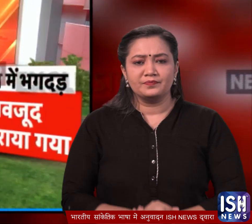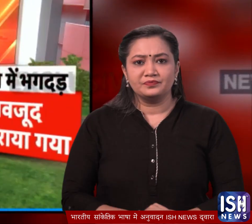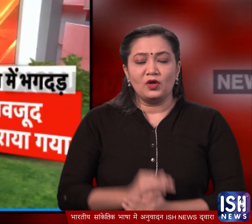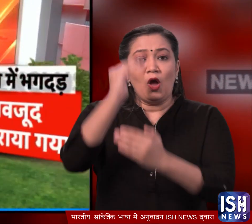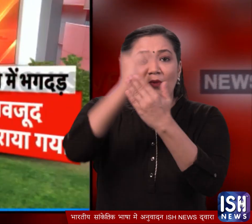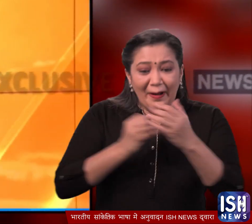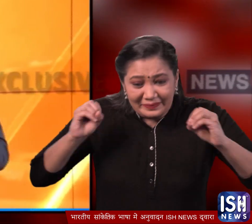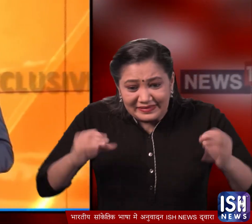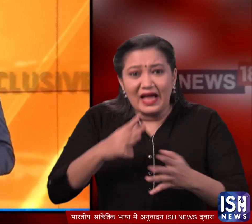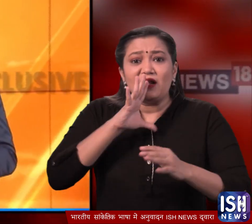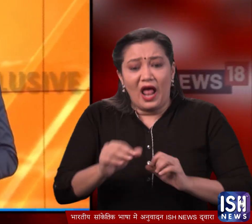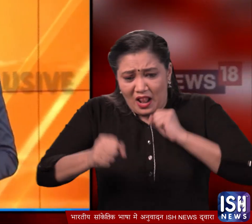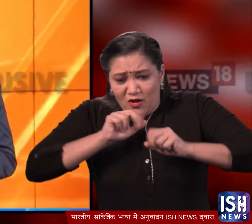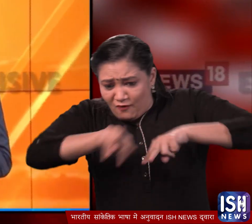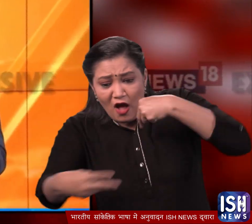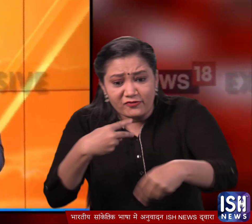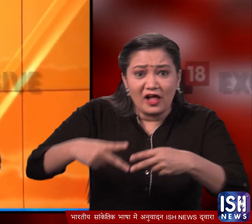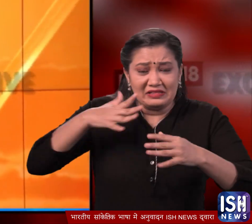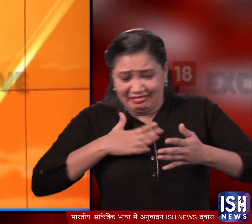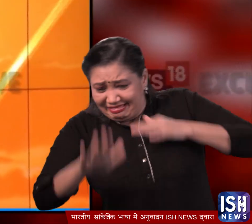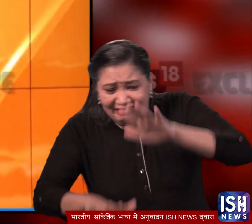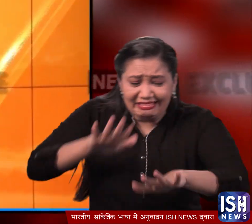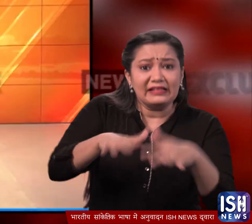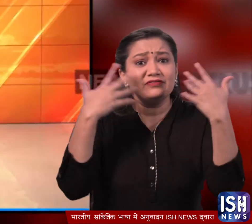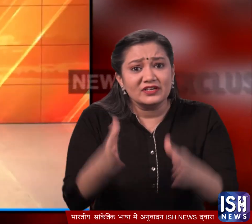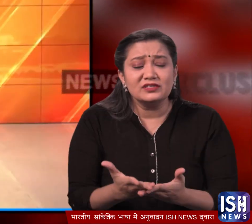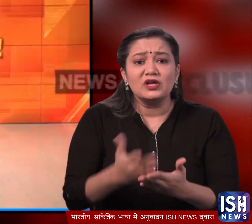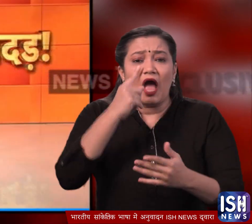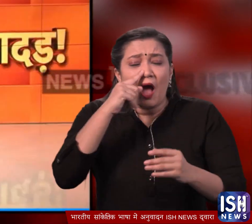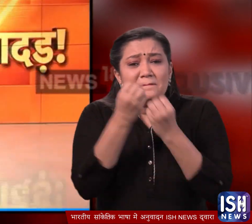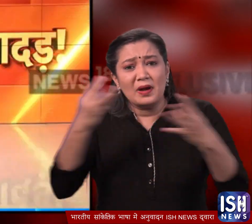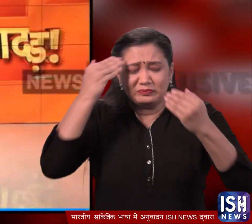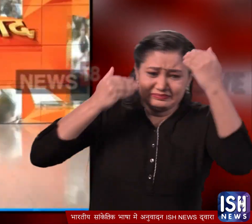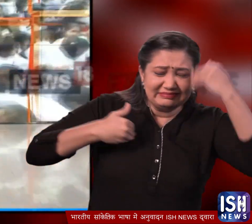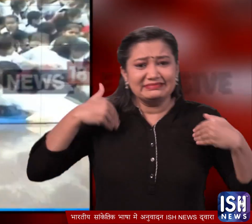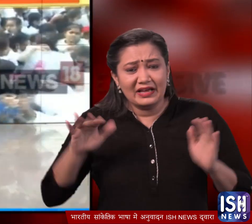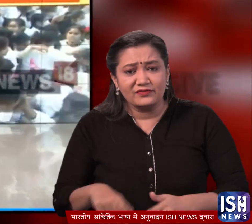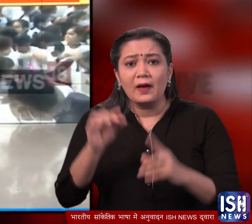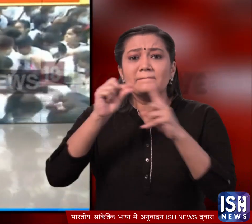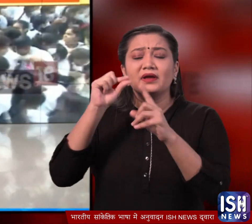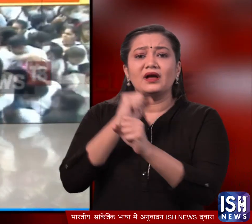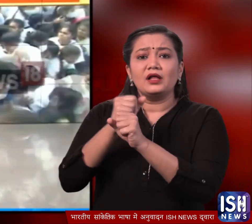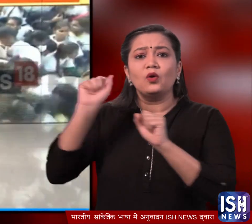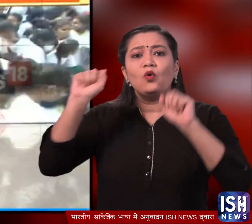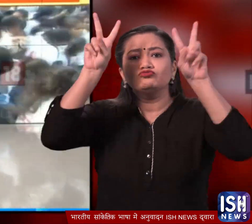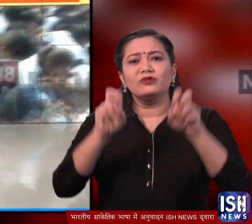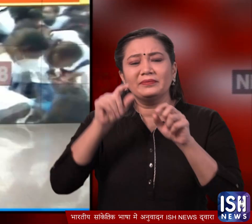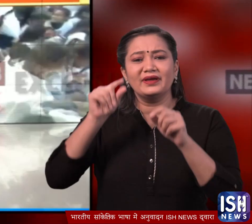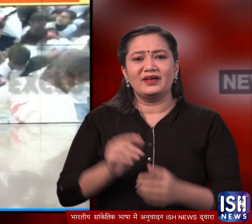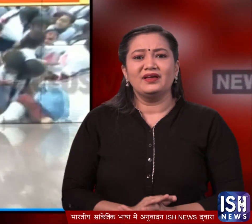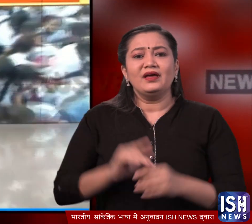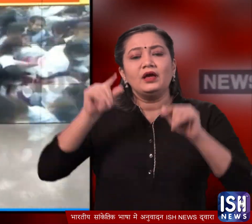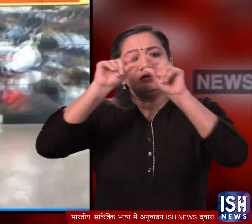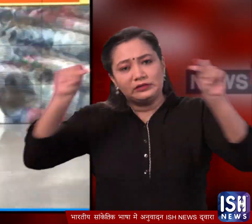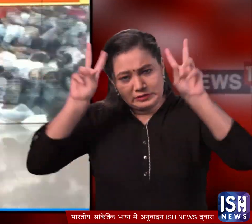करवाया। जबकि कार्यक्रम की शुरुआत में भगदड़ मच चुकी थी, जिसकी वजह से कई छात्राओं को चोट आई। ये मैराथन प्रियंका गांधी की